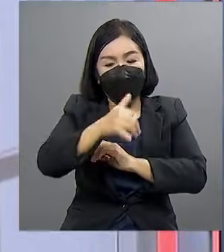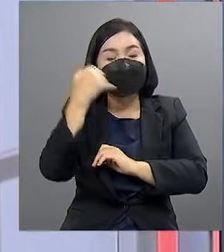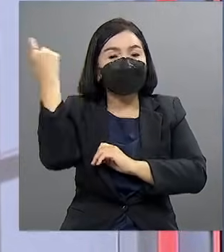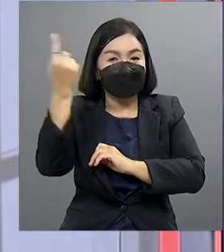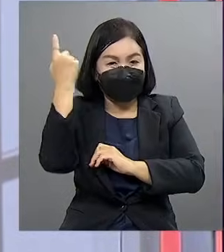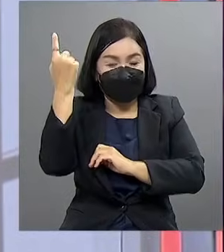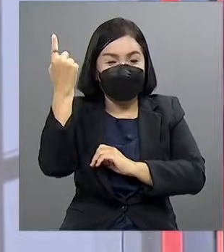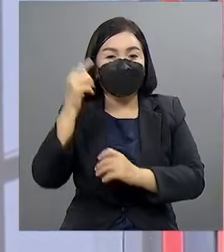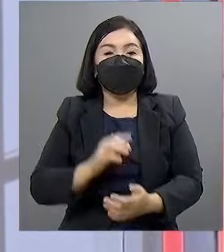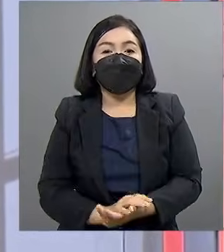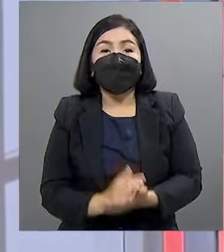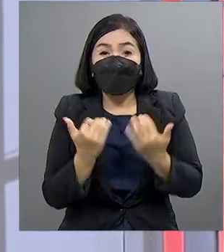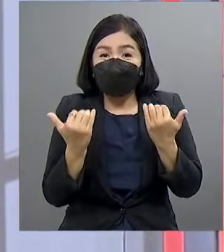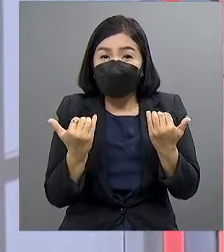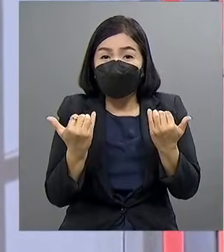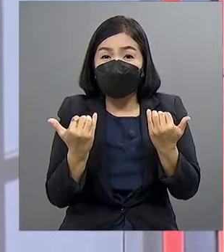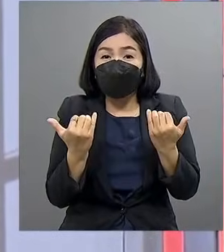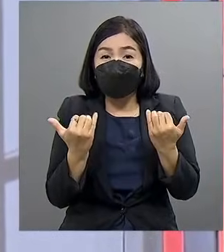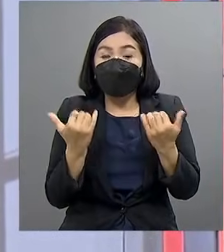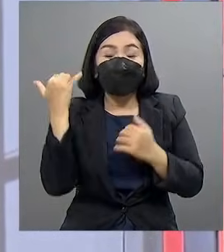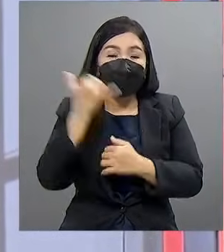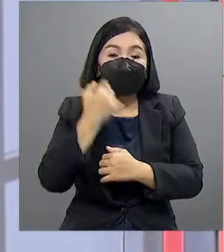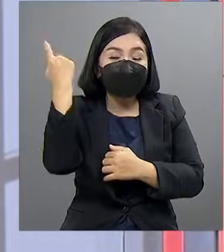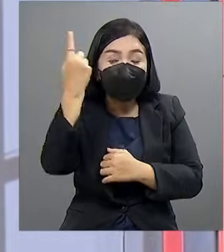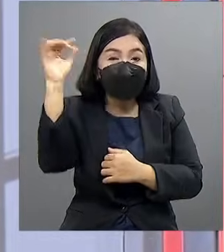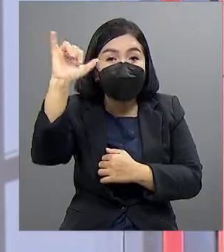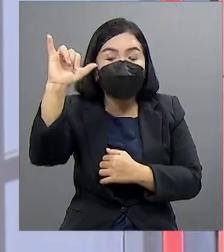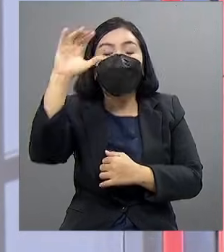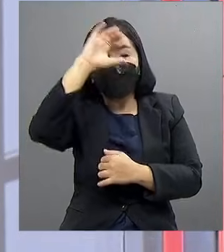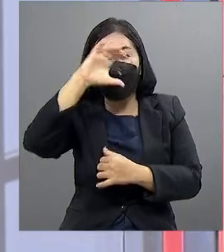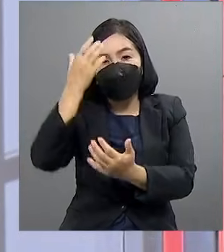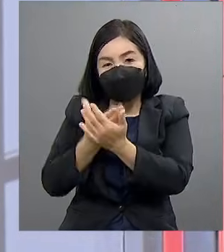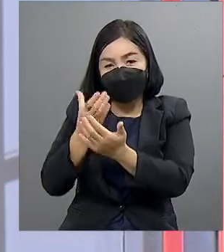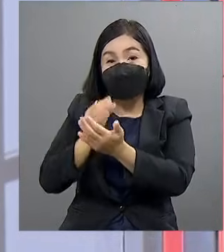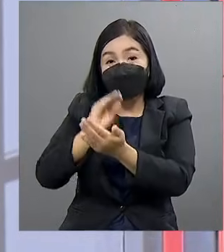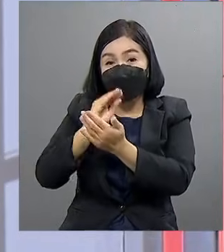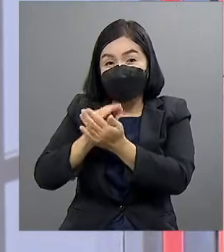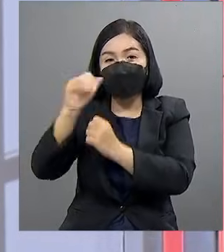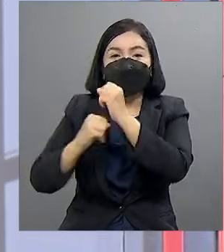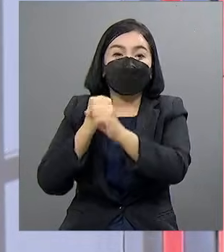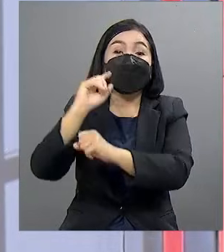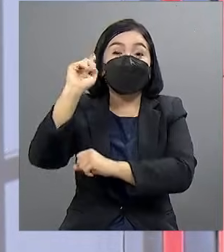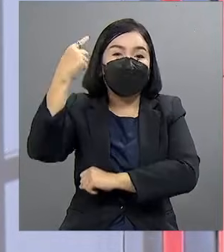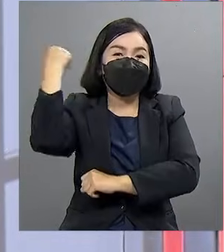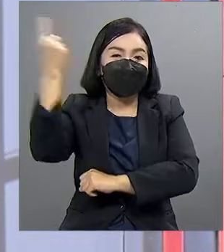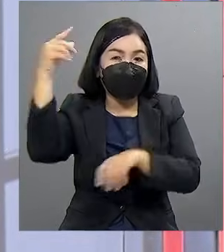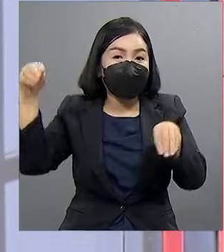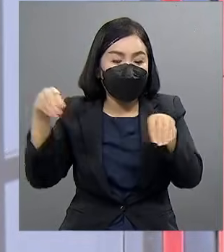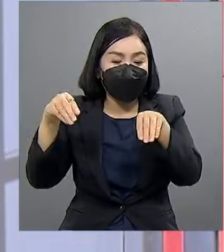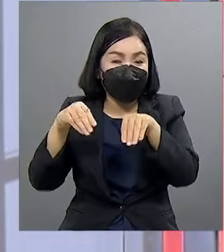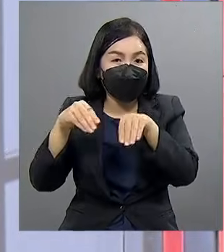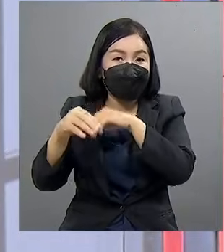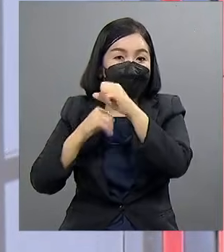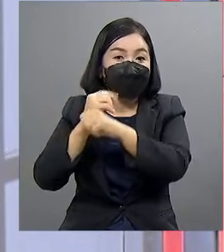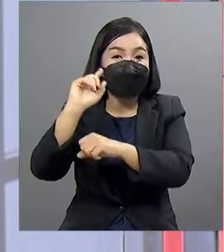เกิดยังไปเที่ยวไม่ได้คุณผู้ชมครับหาเงินเตรียมไปเที่ยวในวันปีใหม่กันดีกว่านะฮะใกล้เข้ามาแล้วนะครับวันนี้ครับเชฟขวัญนุ